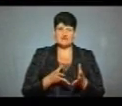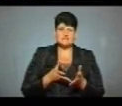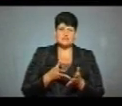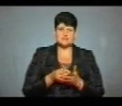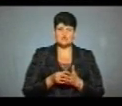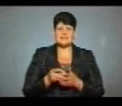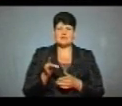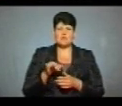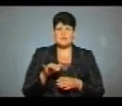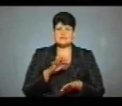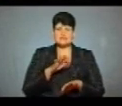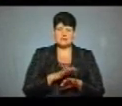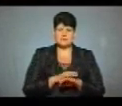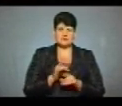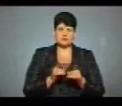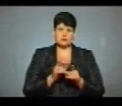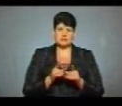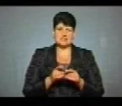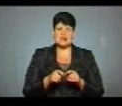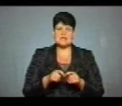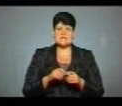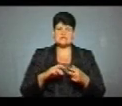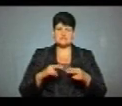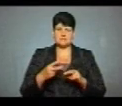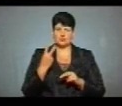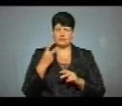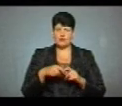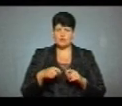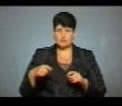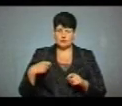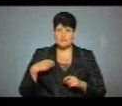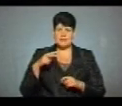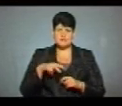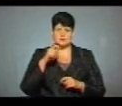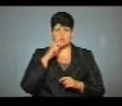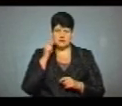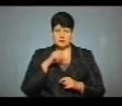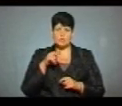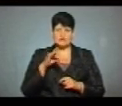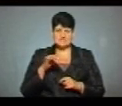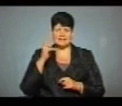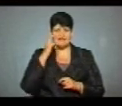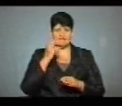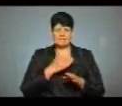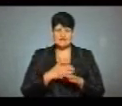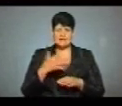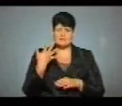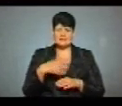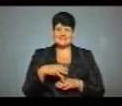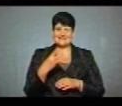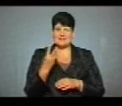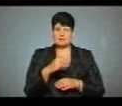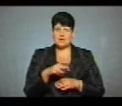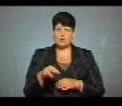банк реконструкції та розвитку. На заміну майже 2 кілометрів тепломереж на вулицях Лесі Українки, Протасевича та Київській виділили 53